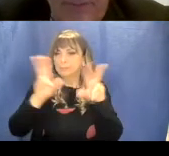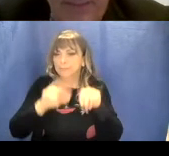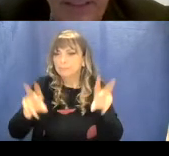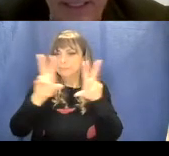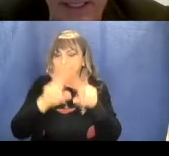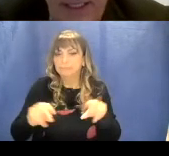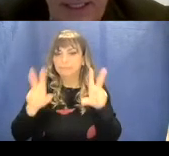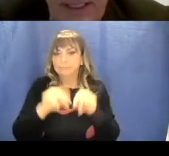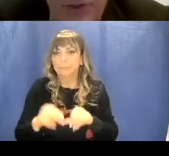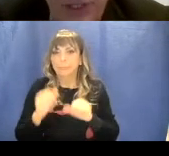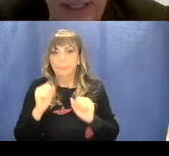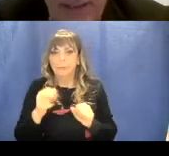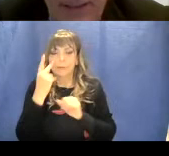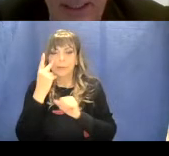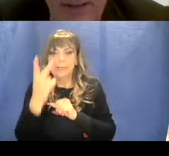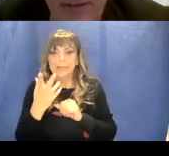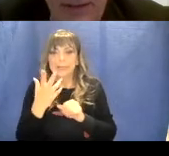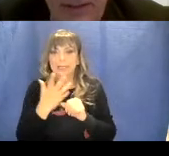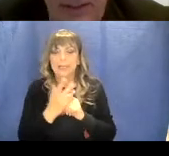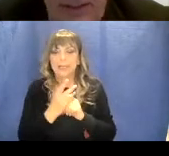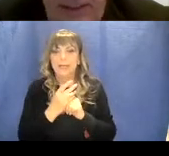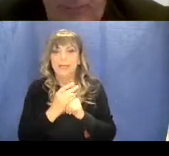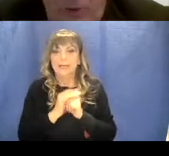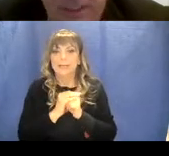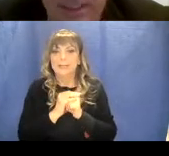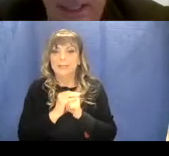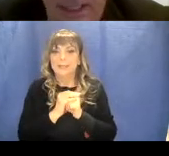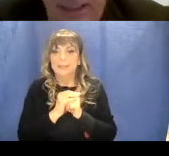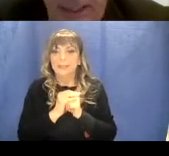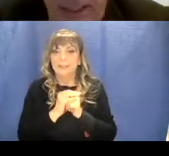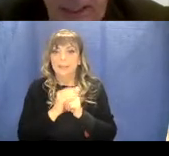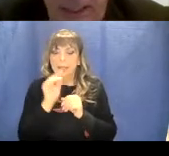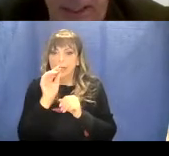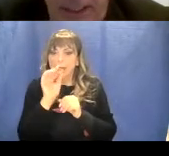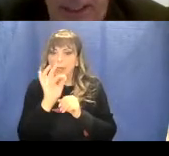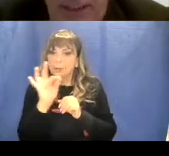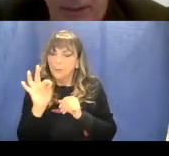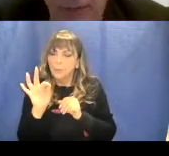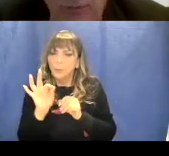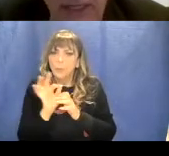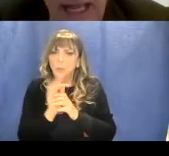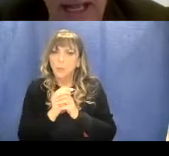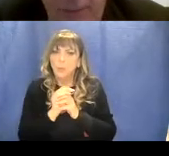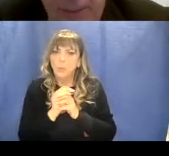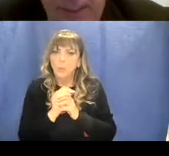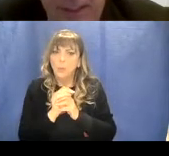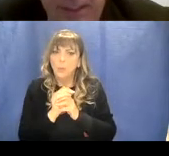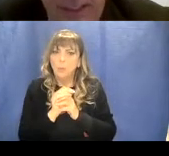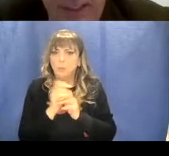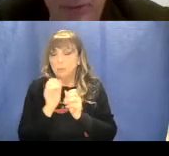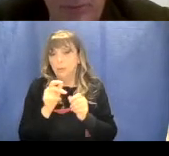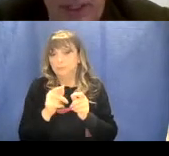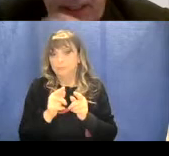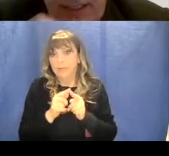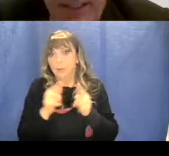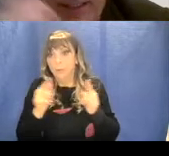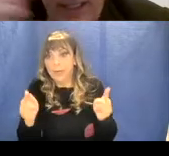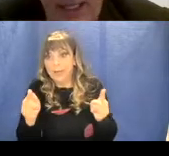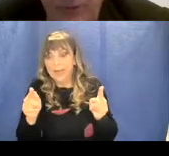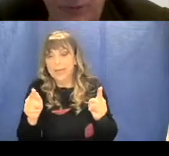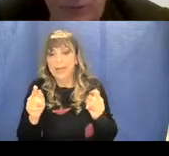vedere che certe mosse di allungare pesta tassellazione